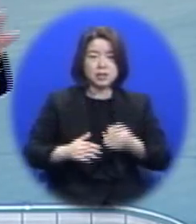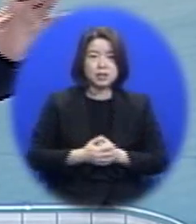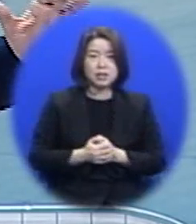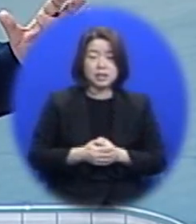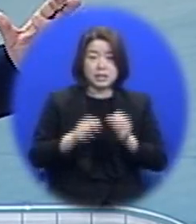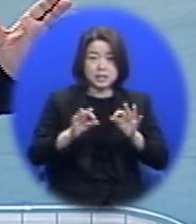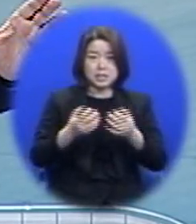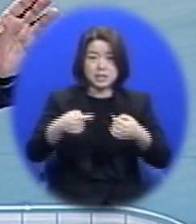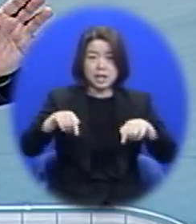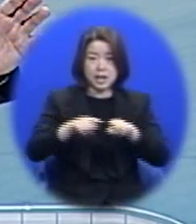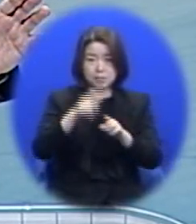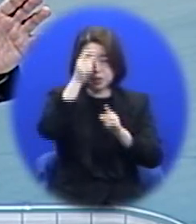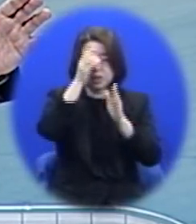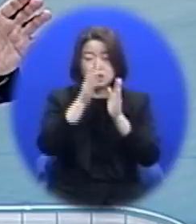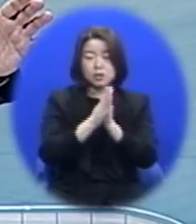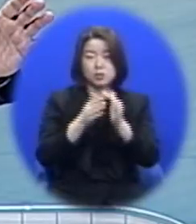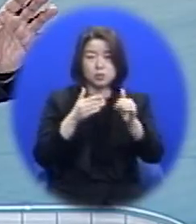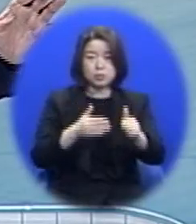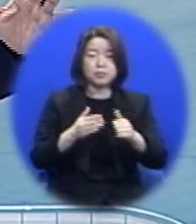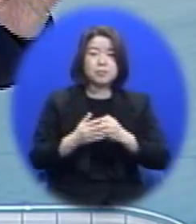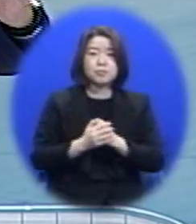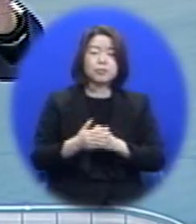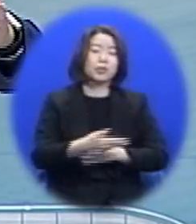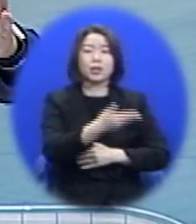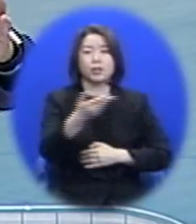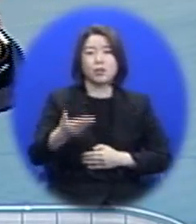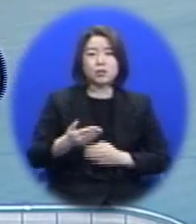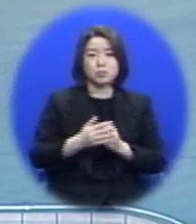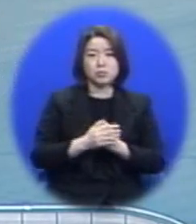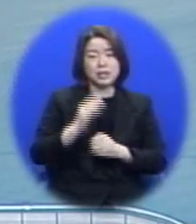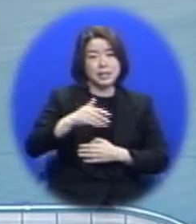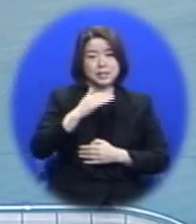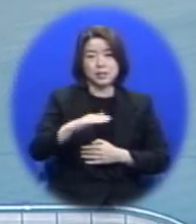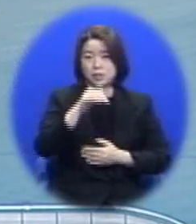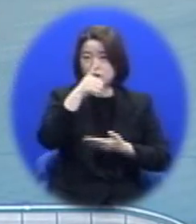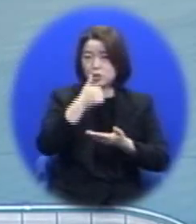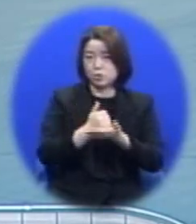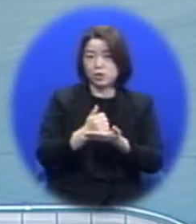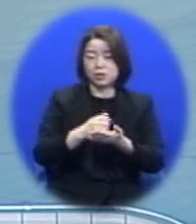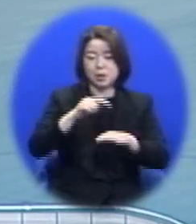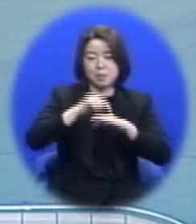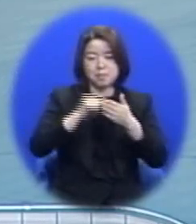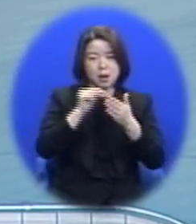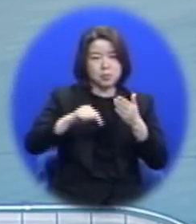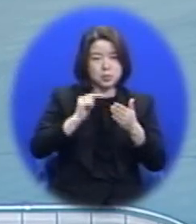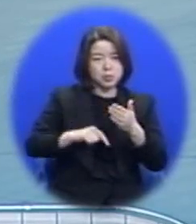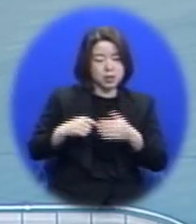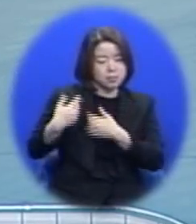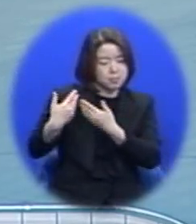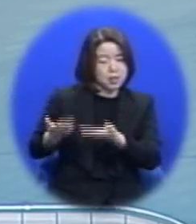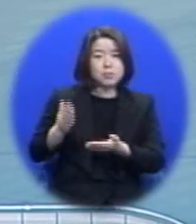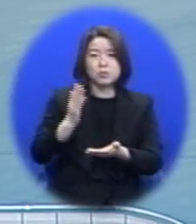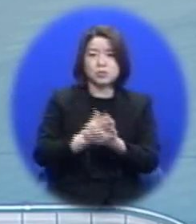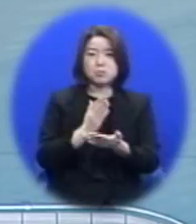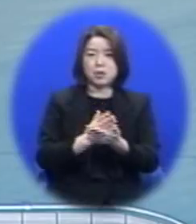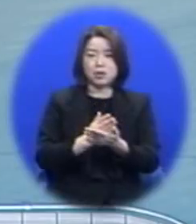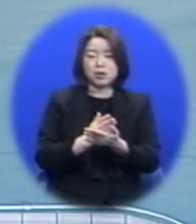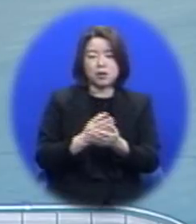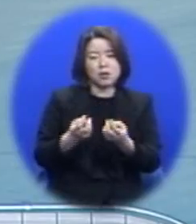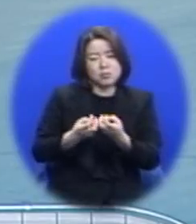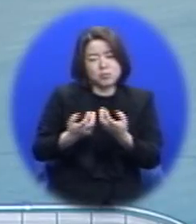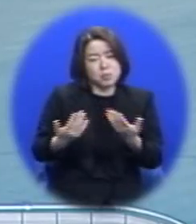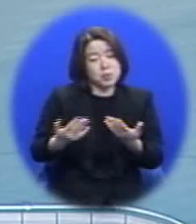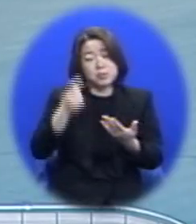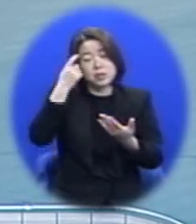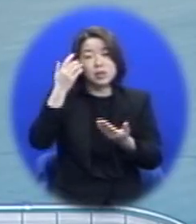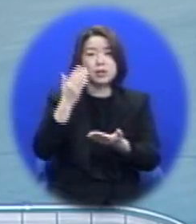이제 우리 같이 기도하시겠습니다. 여러분, 절대로 죄를 마음으로 용납하면 안 됩니다. 어쩔 수 없다고 생각하면 안